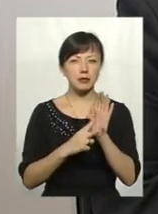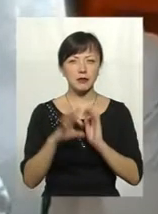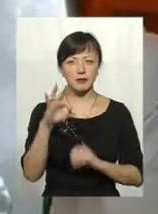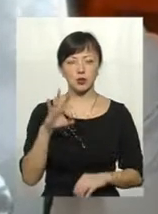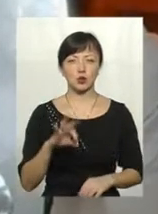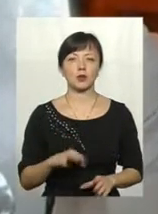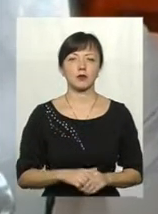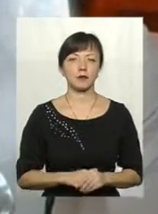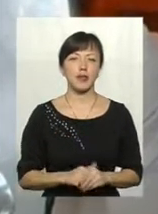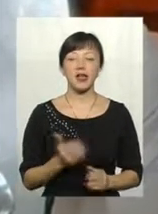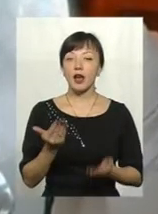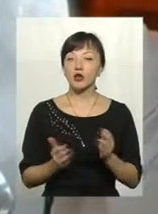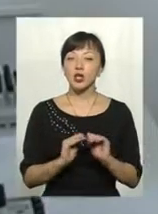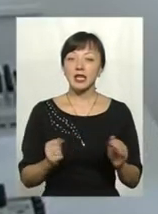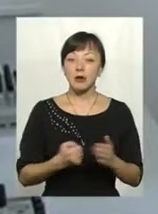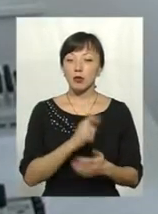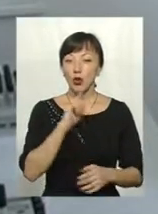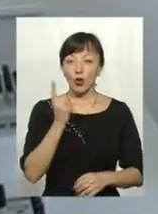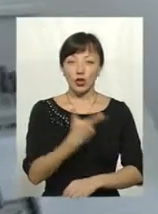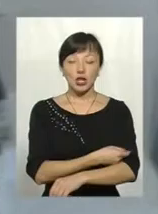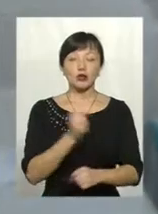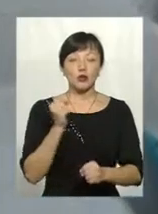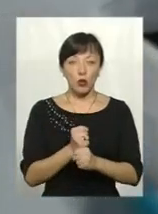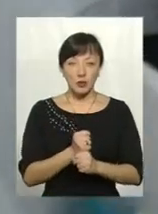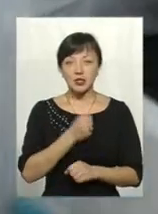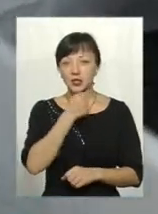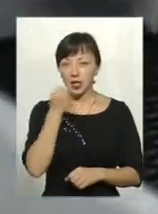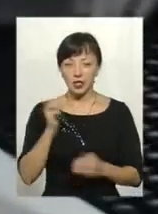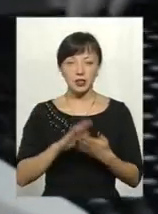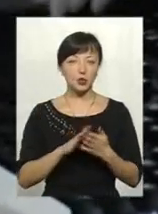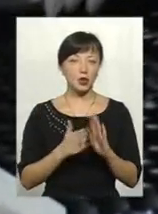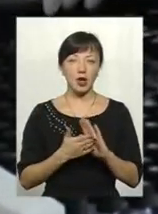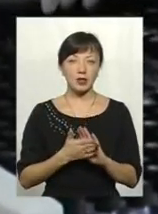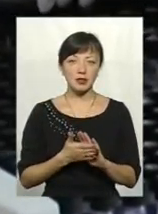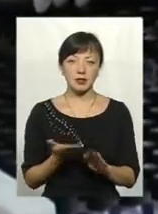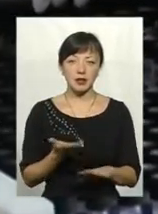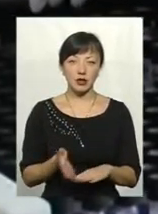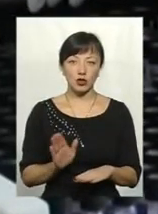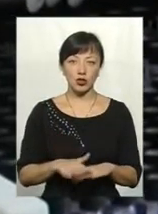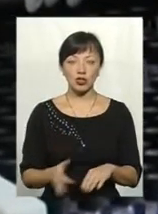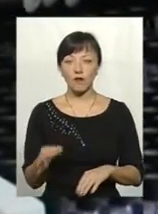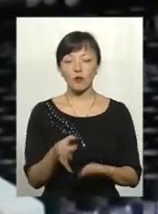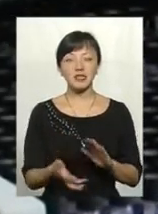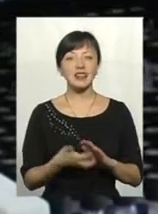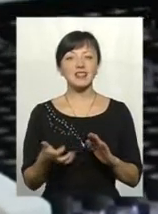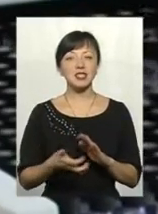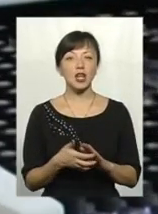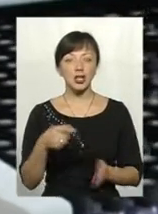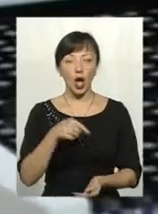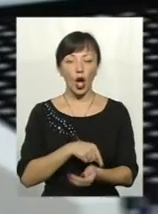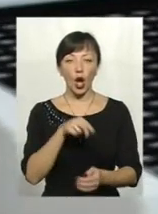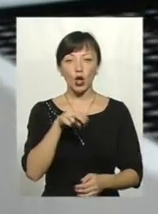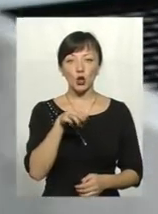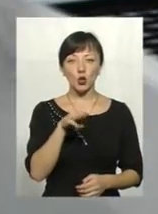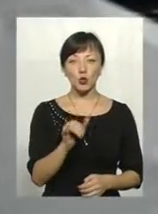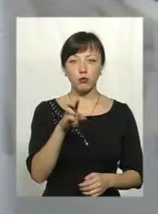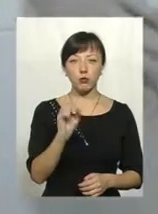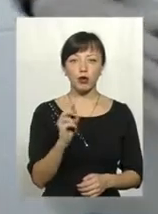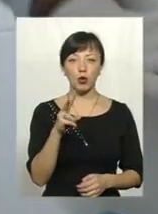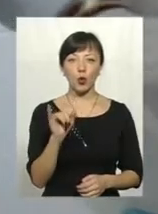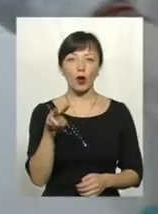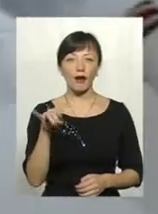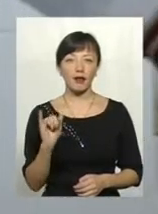70%. Якщо дітям до року щеплення зроблять, то зі старшими ситуація майже критична. В області не вистачає туберкуліну. Це препарат, за